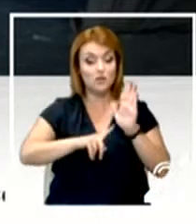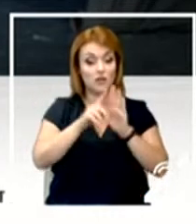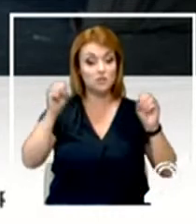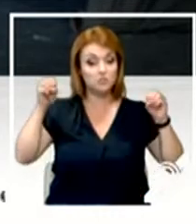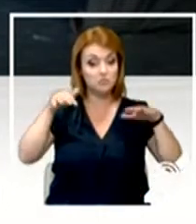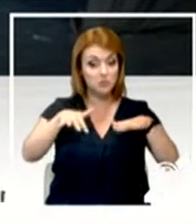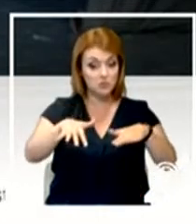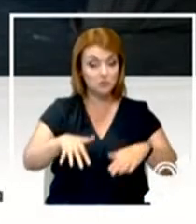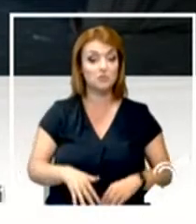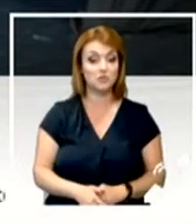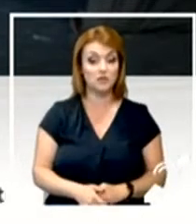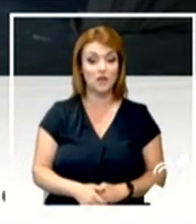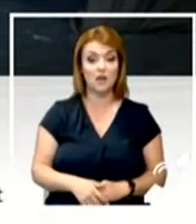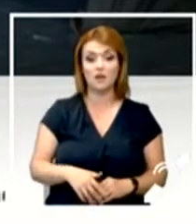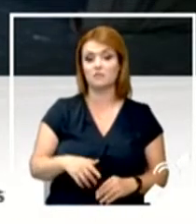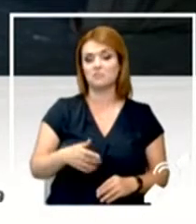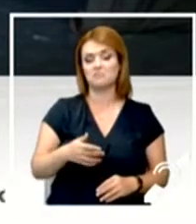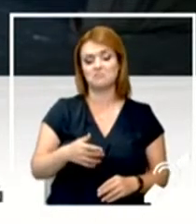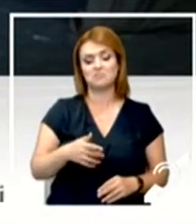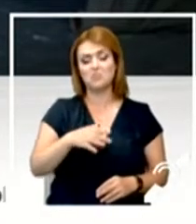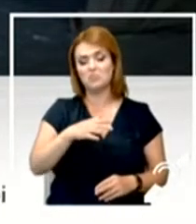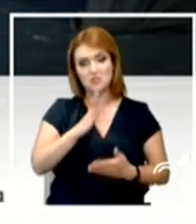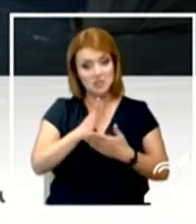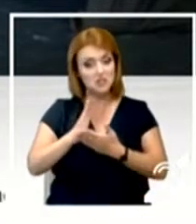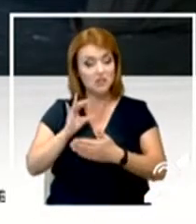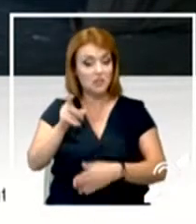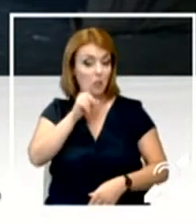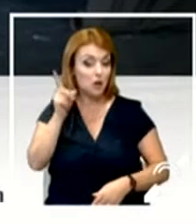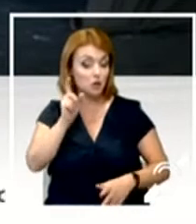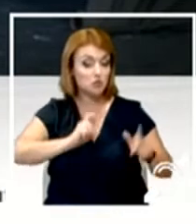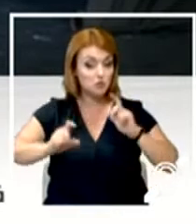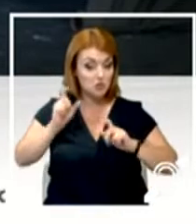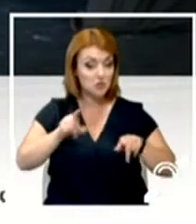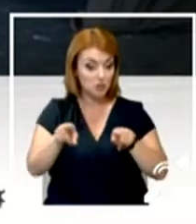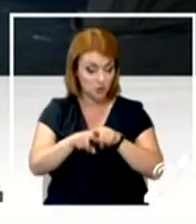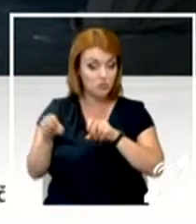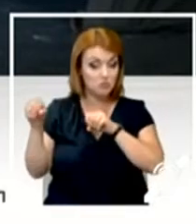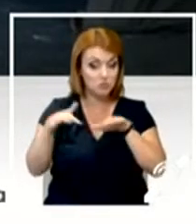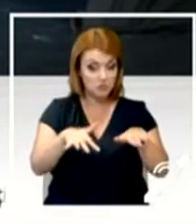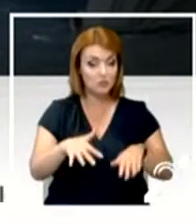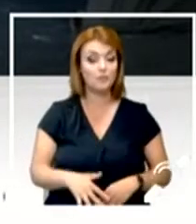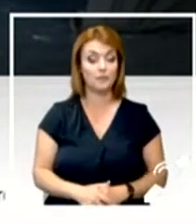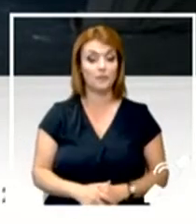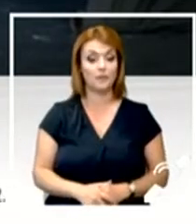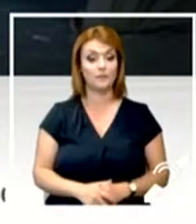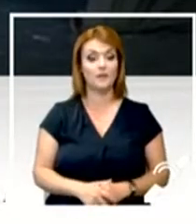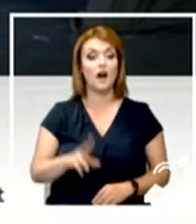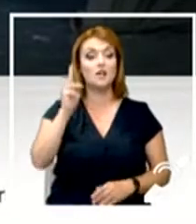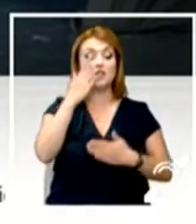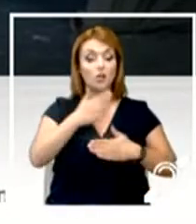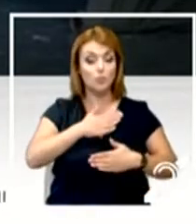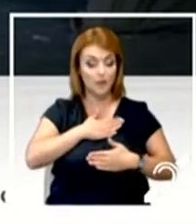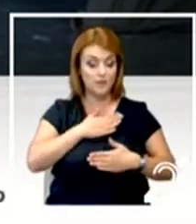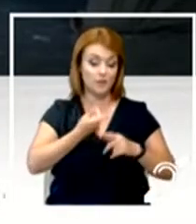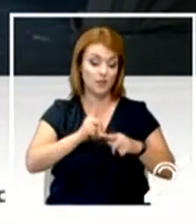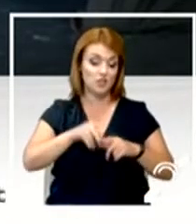artă, colegi de braslă, studenți, dar și cei mai fideli ascultători ai interpretei de muzică populară românească Mioara Velicu. Am reușit